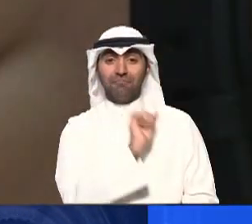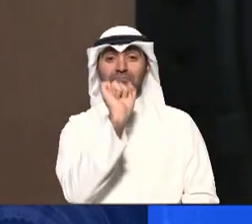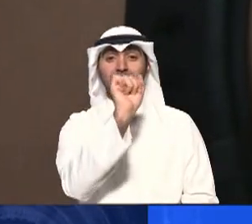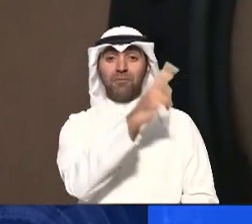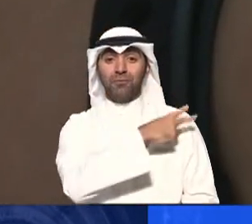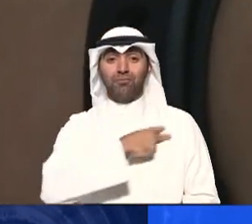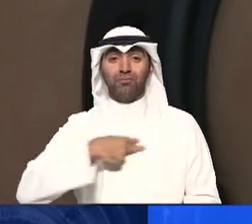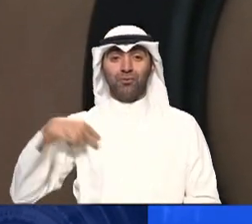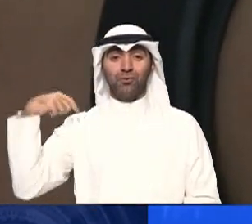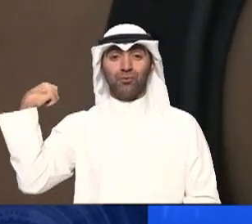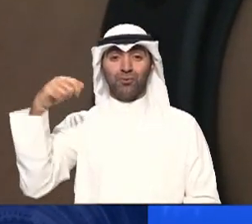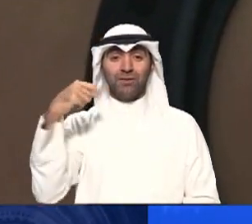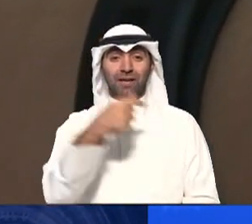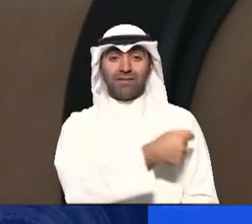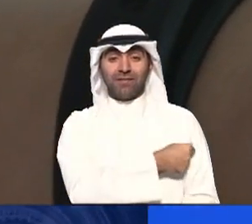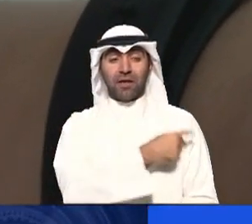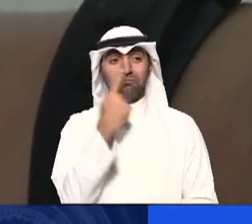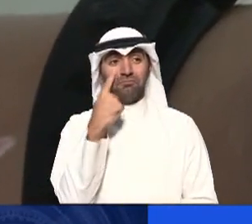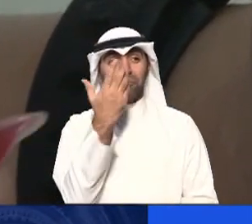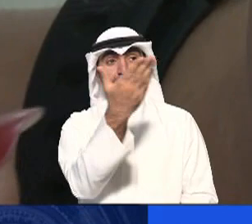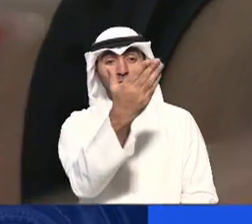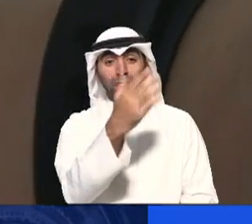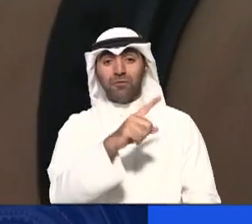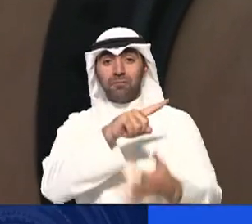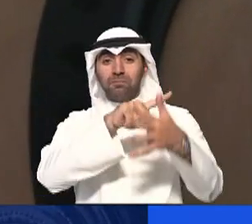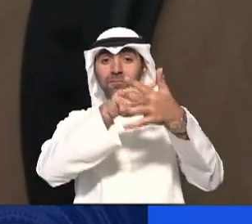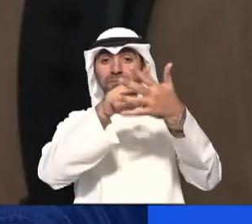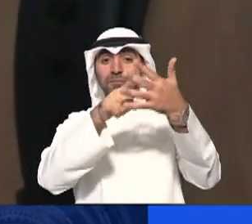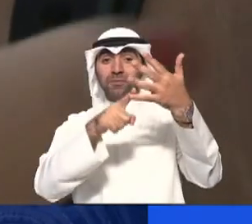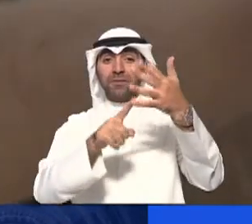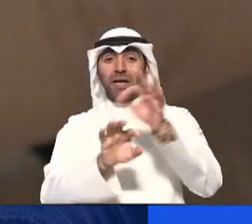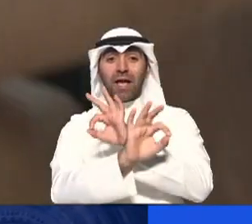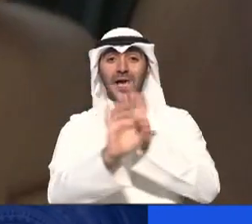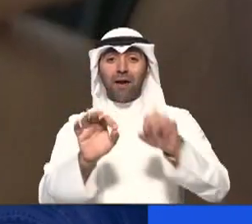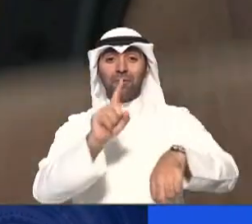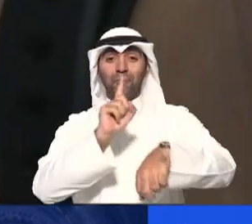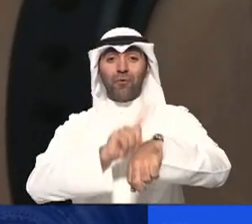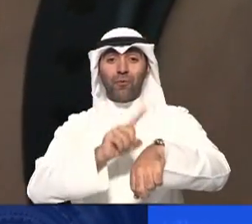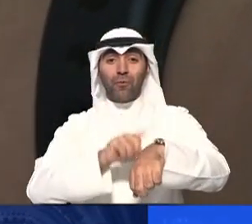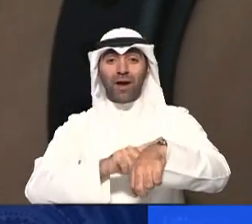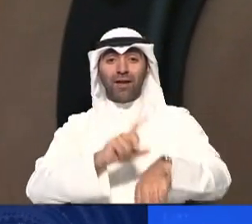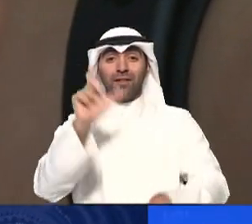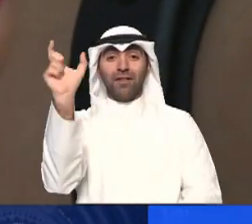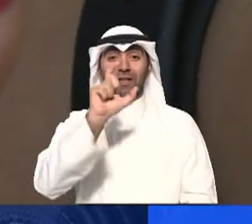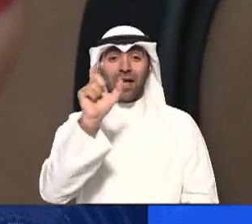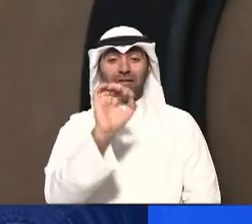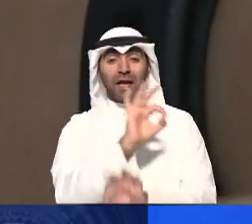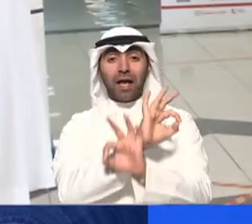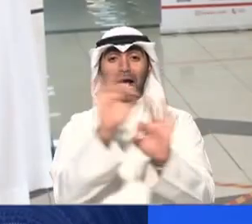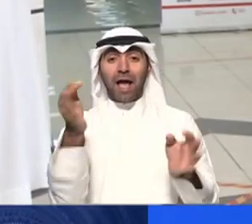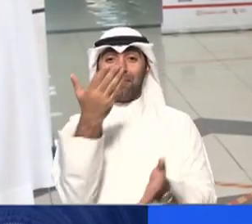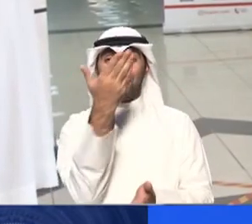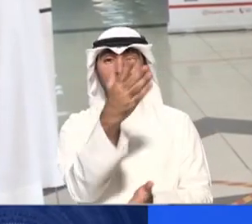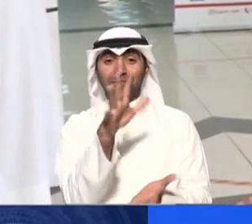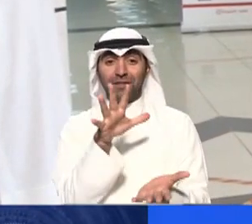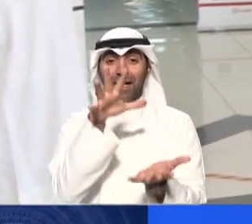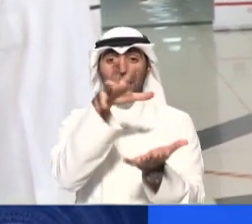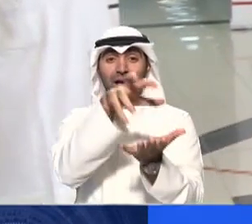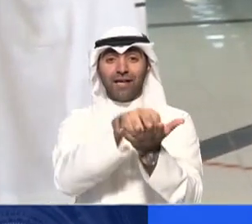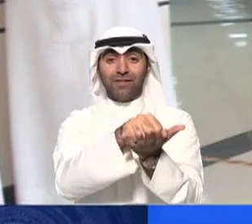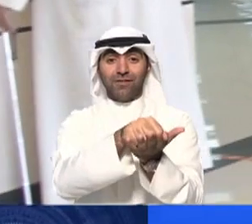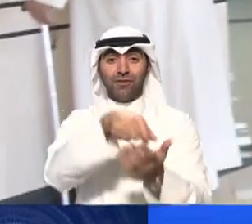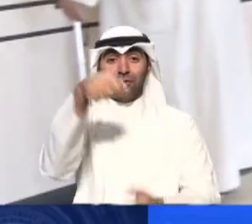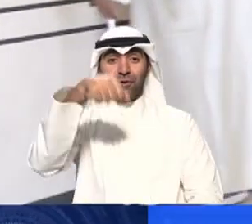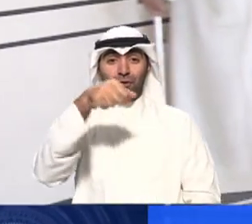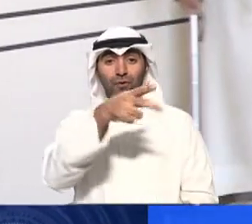الصحية، وبإمكانك اختيار الوقت الذي يناسبك. رصدنا بكاميرتنا الإخبارية آلية العمل المتبعة